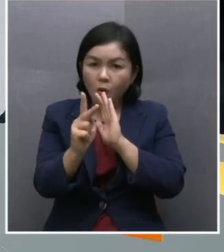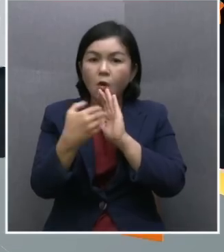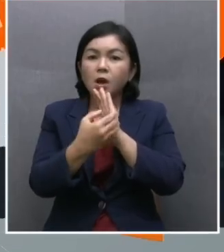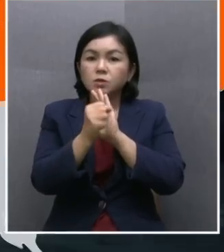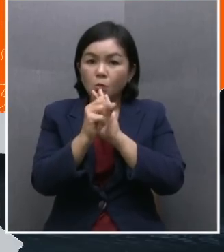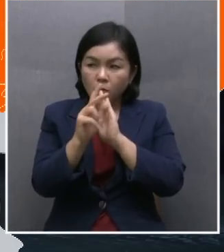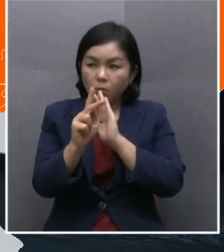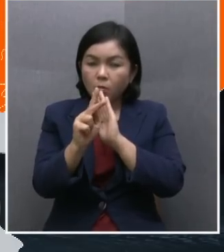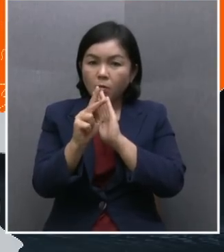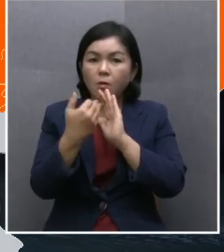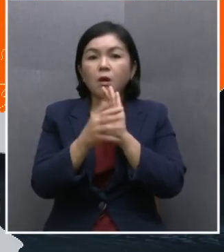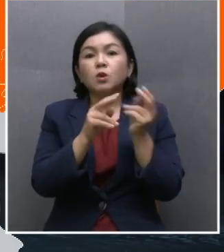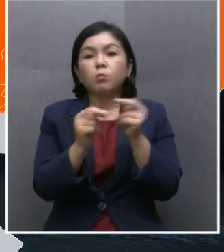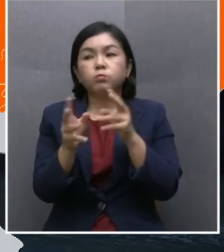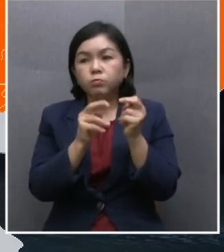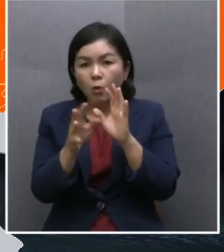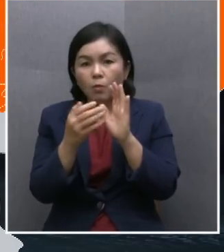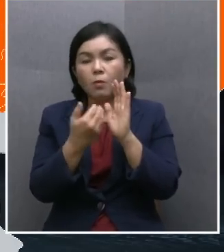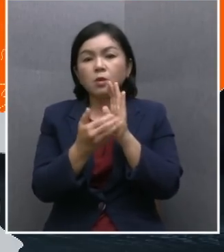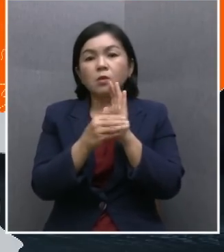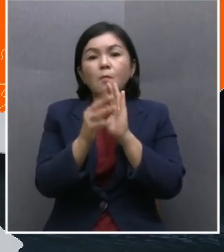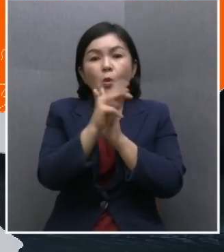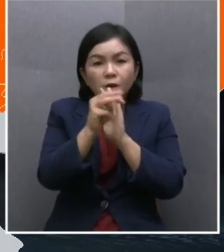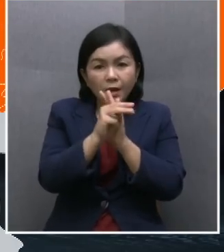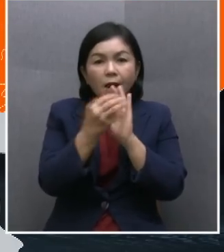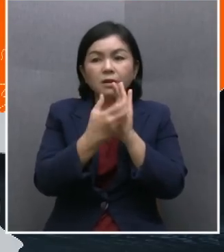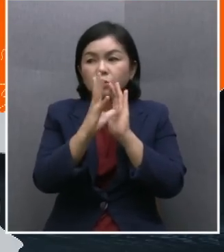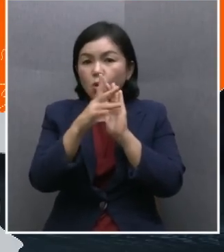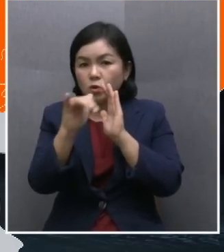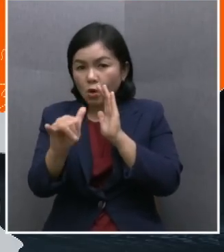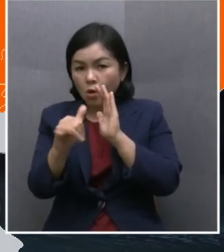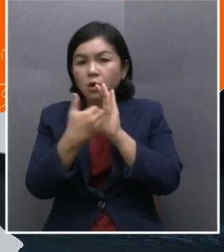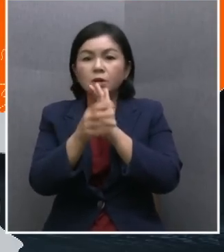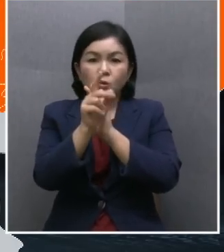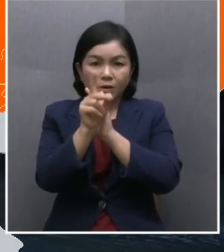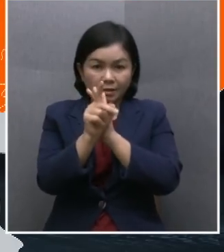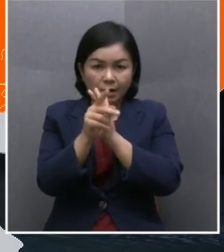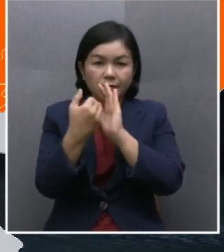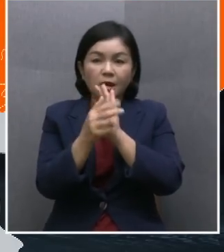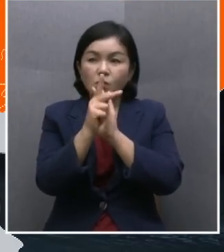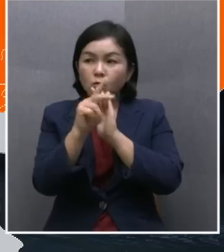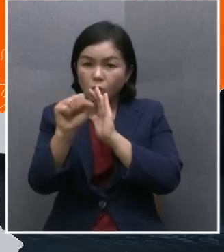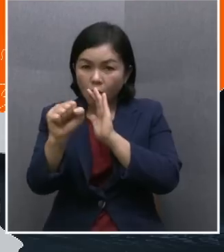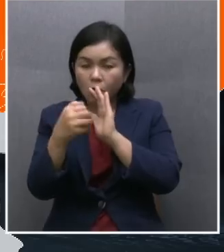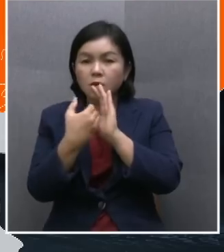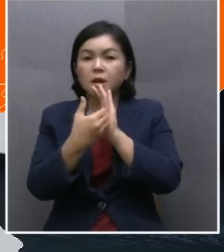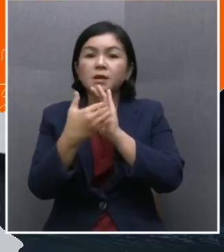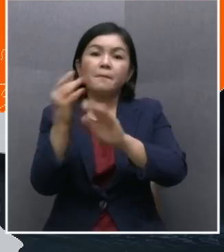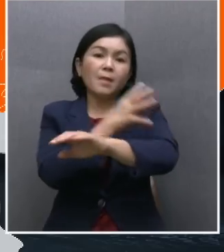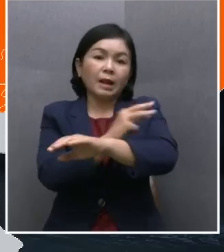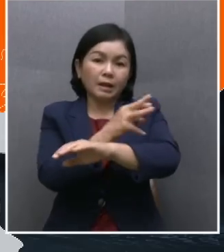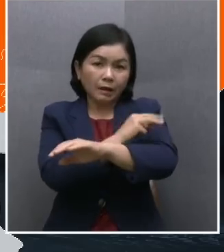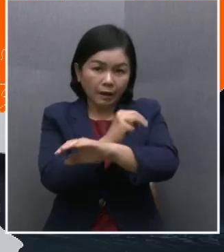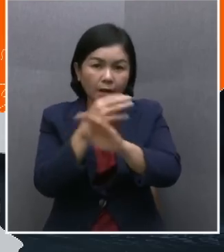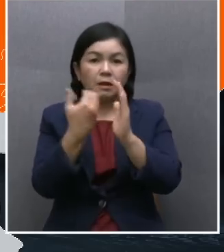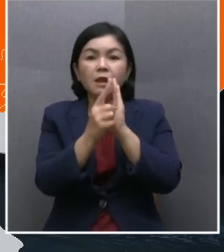สกลนครนครพนมมุกดาหารชัยภูมิขอนแก่นกาฬสินธุ์มหาสารคาม